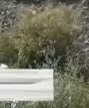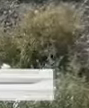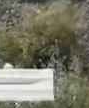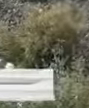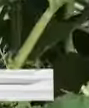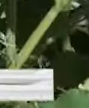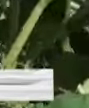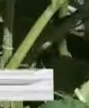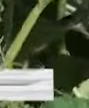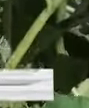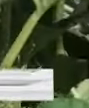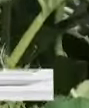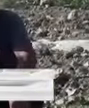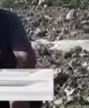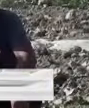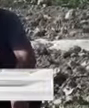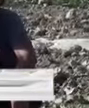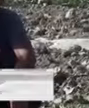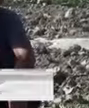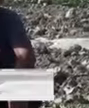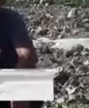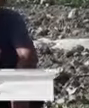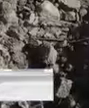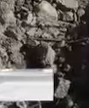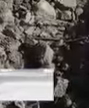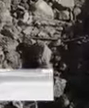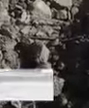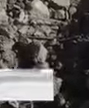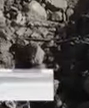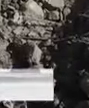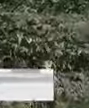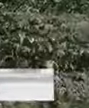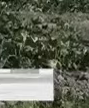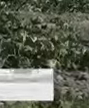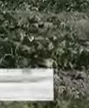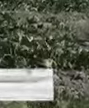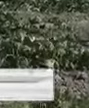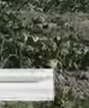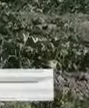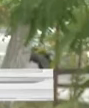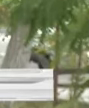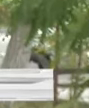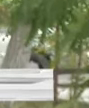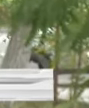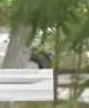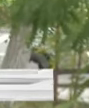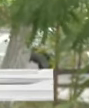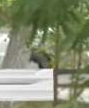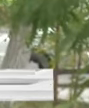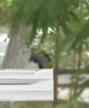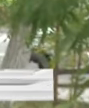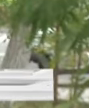Егінге су жоқ, қурап жатыр. Жамбылдық шаруалар шығынға баттық деп шырылайды. Үкімет су мәселесін қалай шешпек? Мен Берік